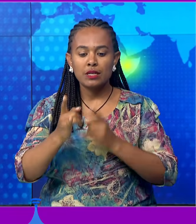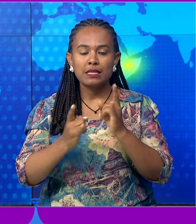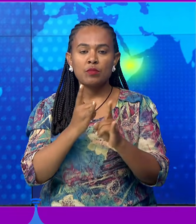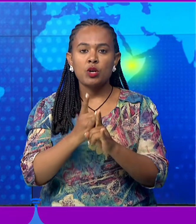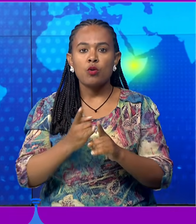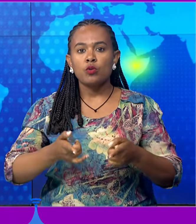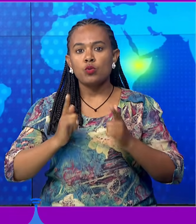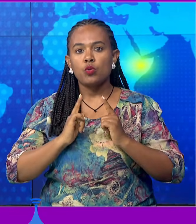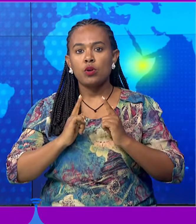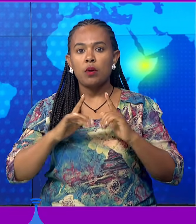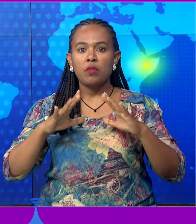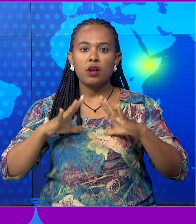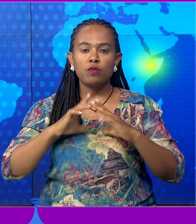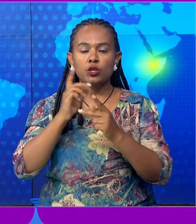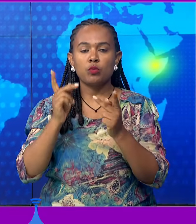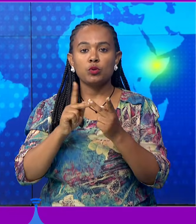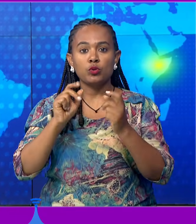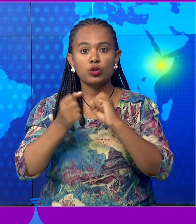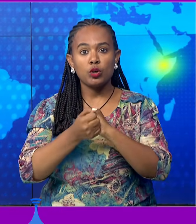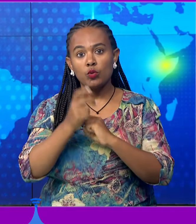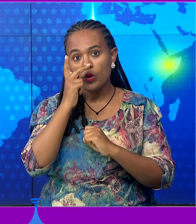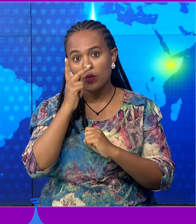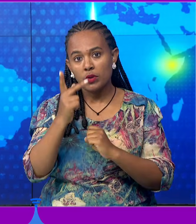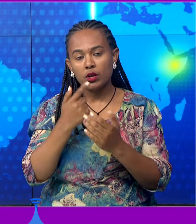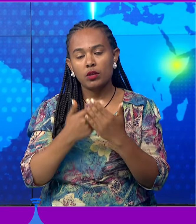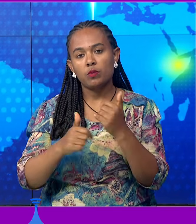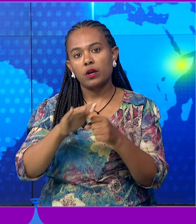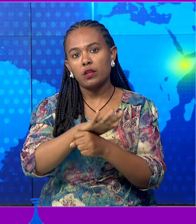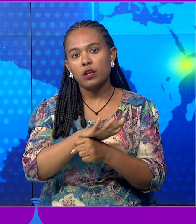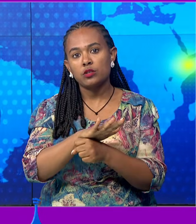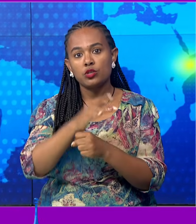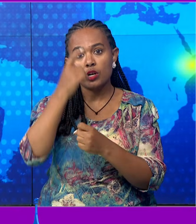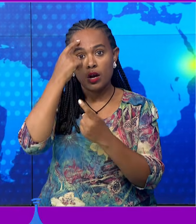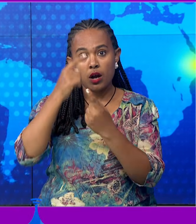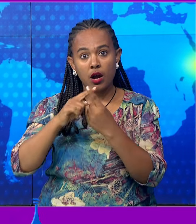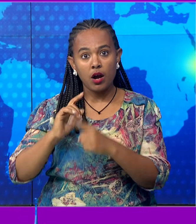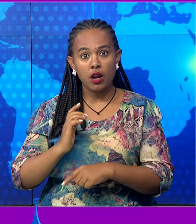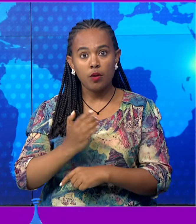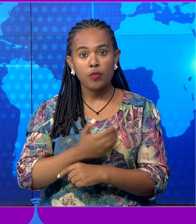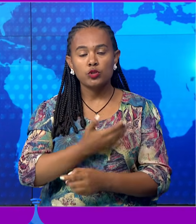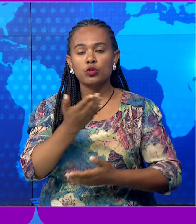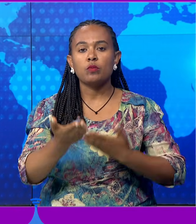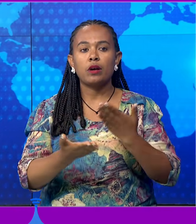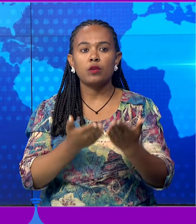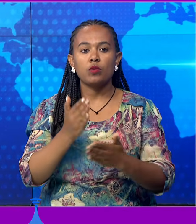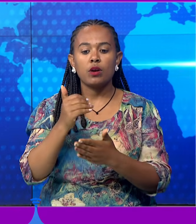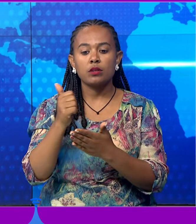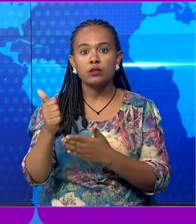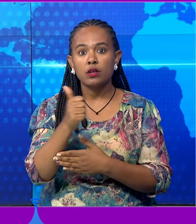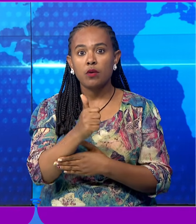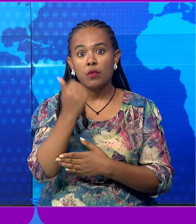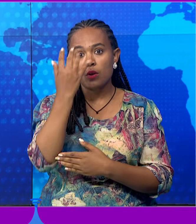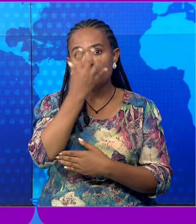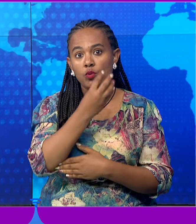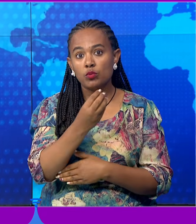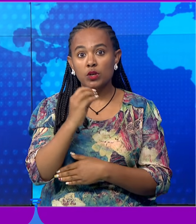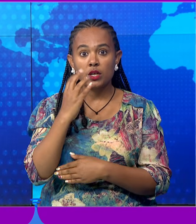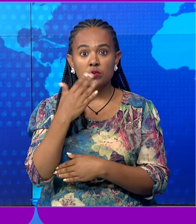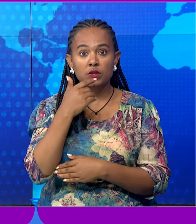የመናፈሻ ስፍራዎች ተቀይራ ለመታየት ይሄውና በቃች። ዓላማችንም ማገልገል ነው። አዲስ አበባን ውብ አበባ እናስመስላታለን